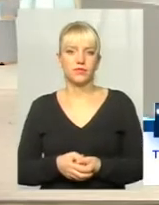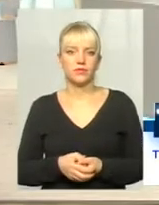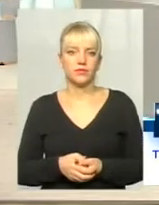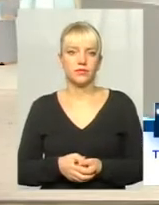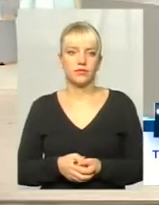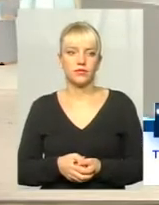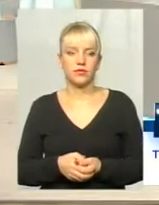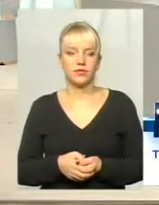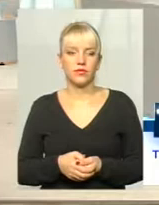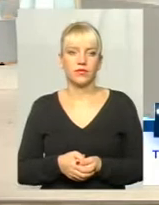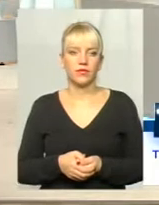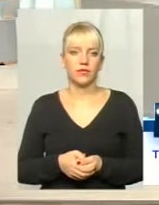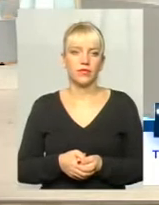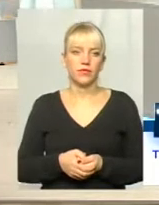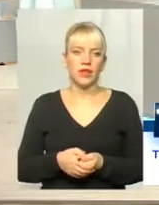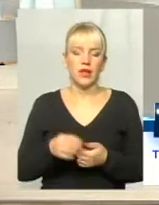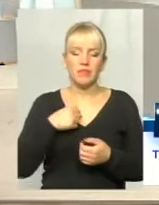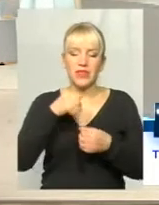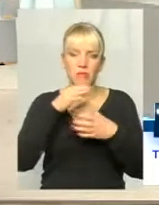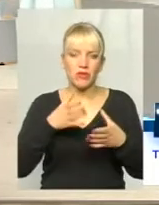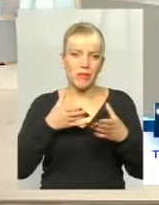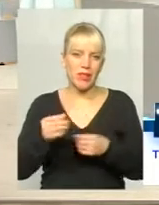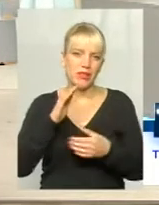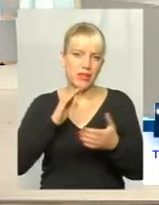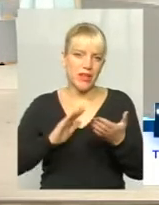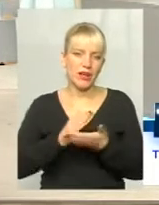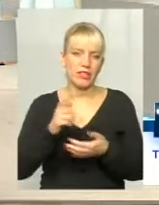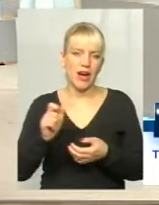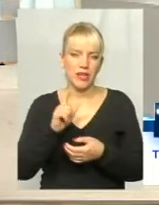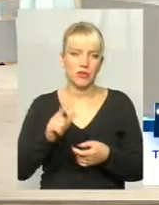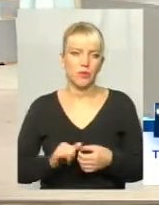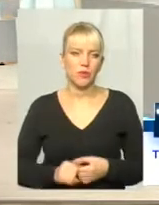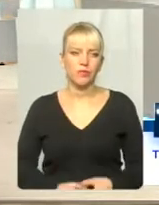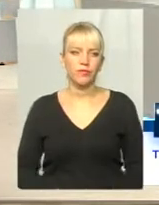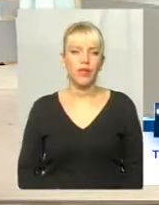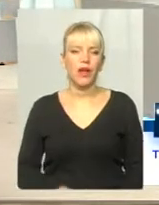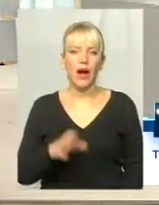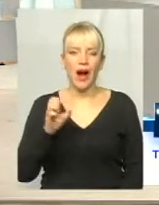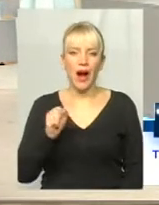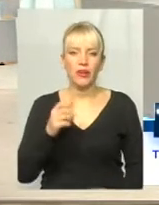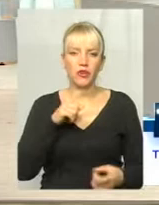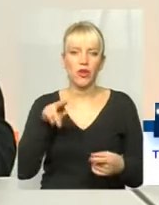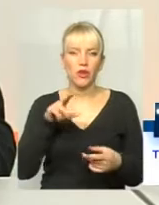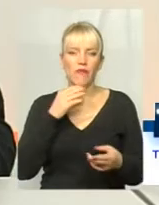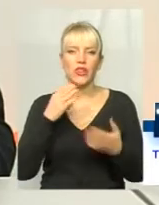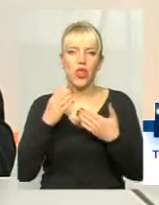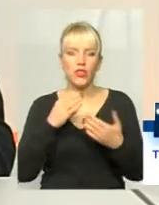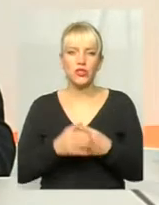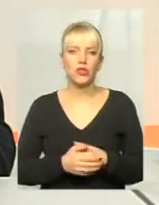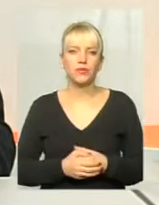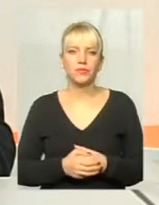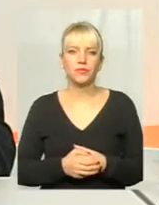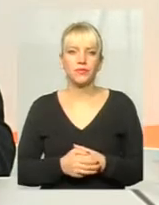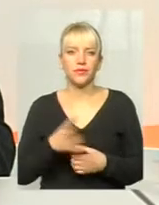як би сказати, тут ми вплинути на цю ситуацію не можемо. Щодо... А відносно, ще одне хочу